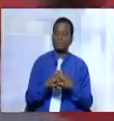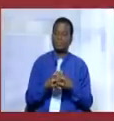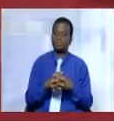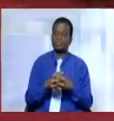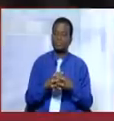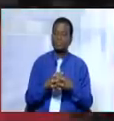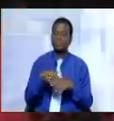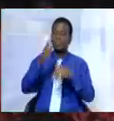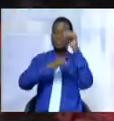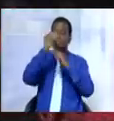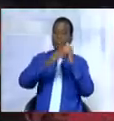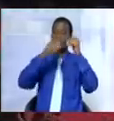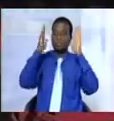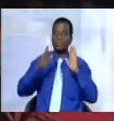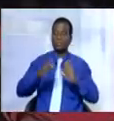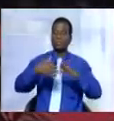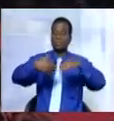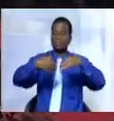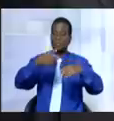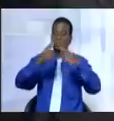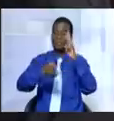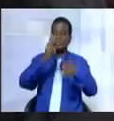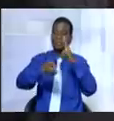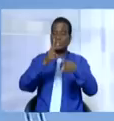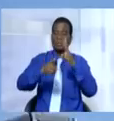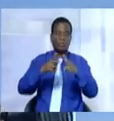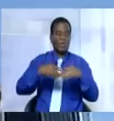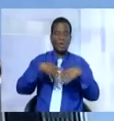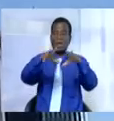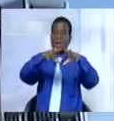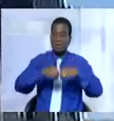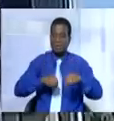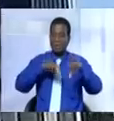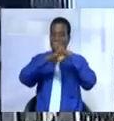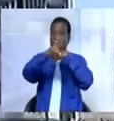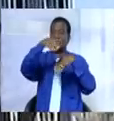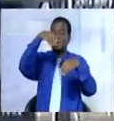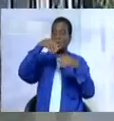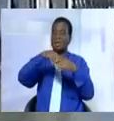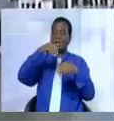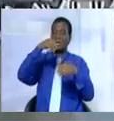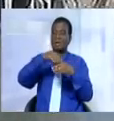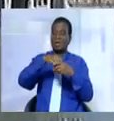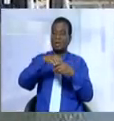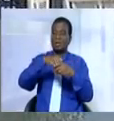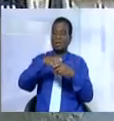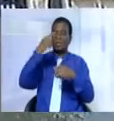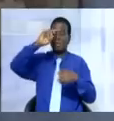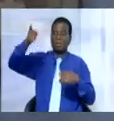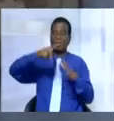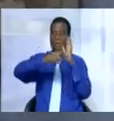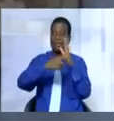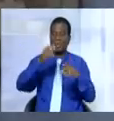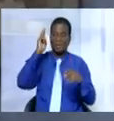Le constructeur automobile Peugeot Citroën a accepté l'entrée de l'État français et du groupe chinois Dongfeng à son capital. Pour la première fois de